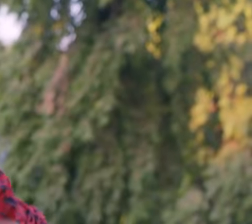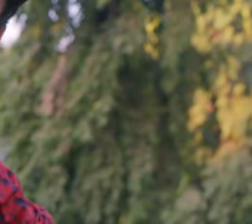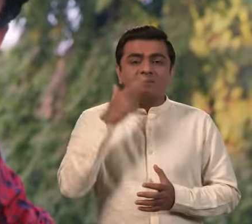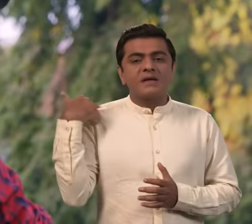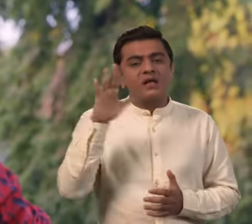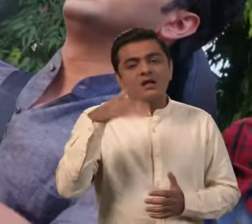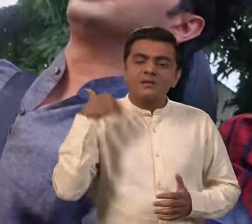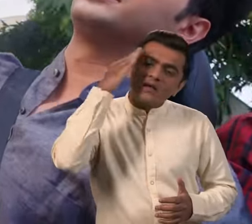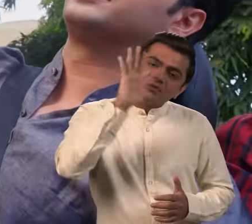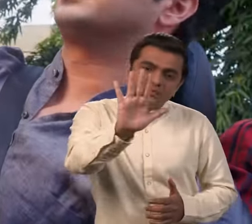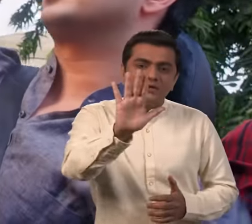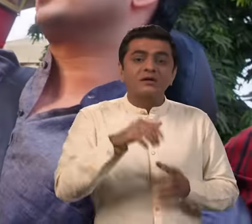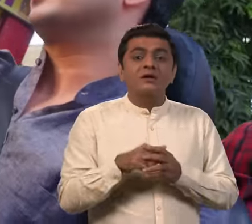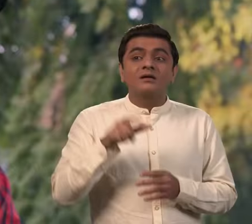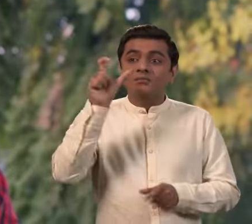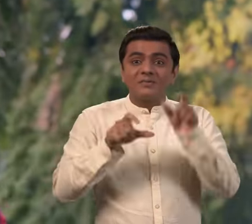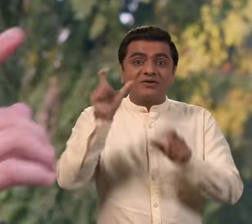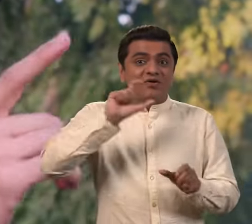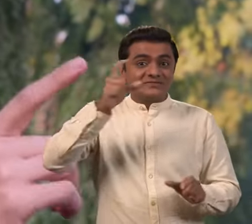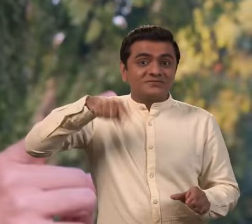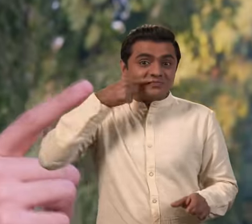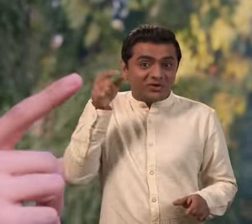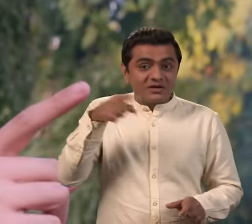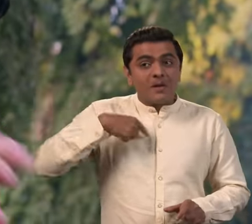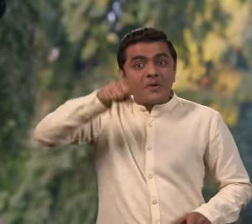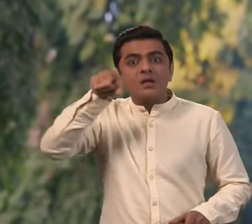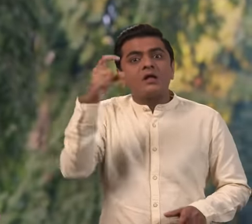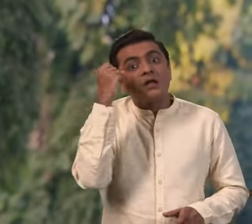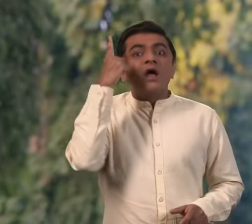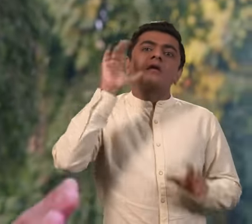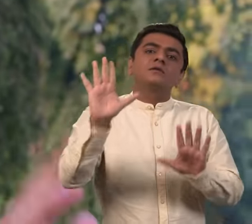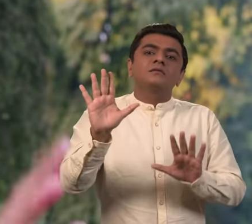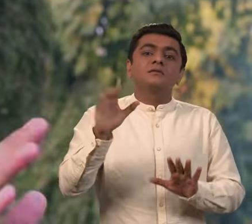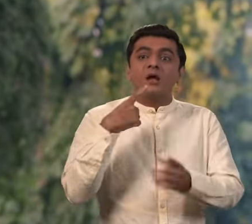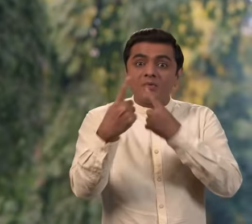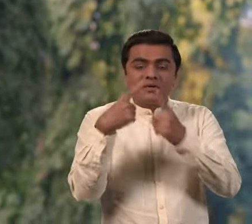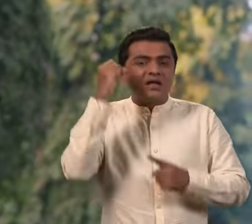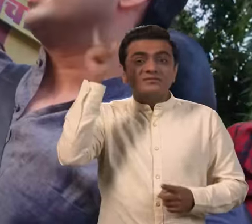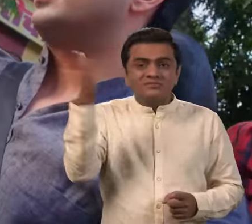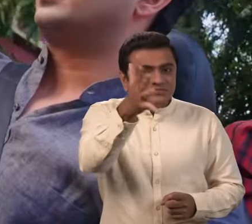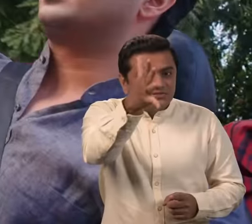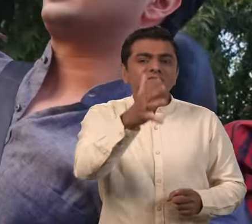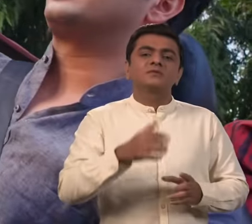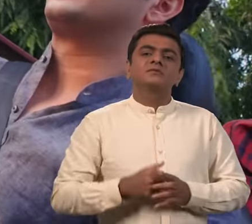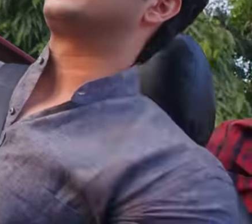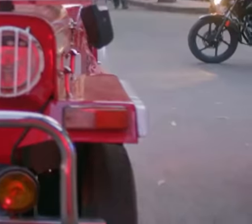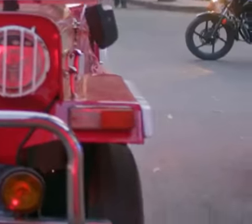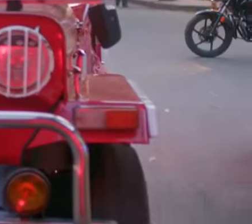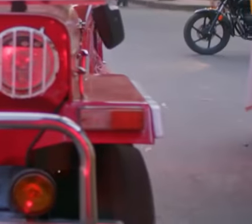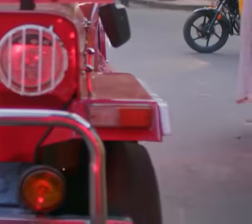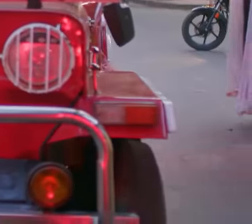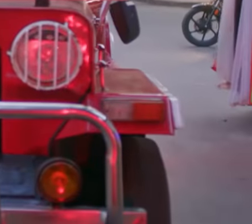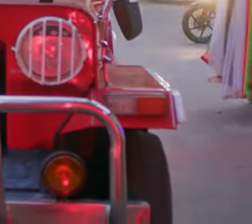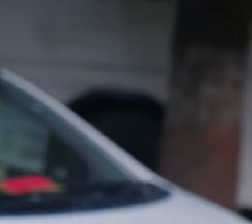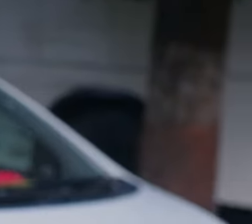अरे वीर जी आप तो रहने ही दो, मुझे बस इतना मालूम है ऐसे जो टाइप के लड़के होते ना इनको बस मारपीट की लैंग्वेज समझ में आती है और कुछ नहीं।